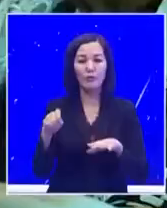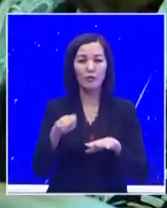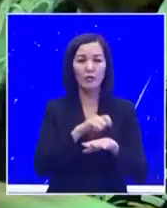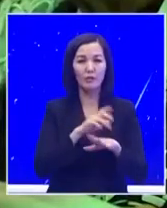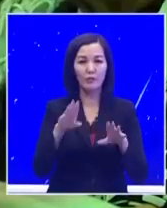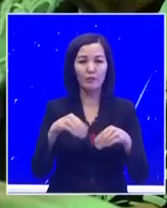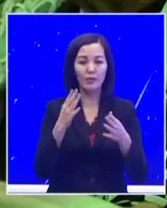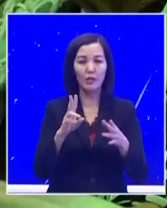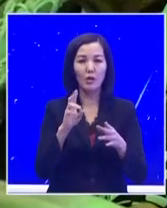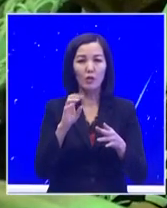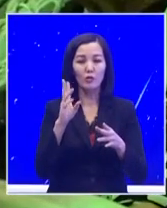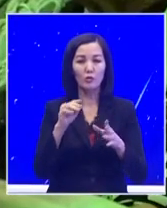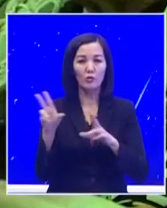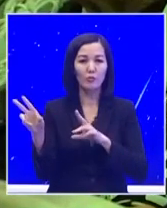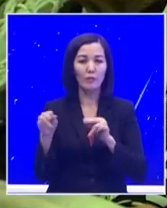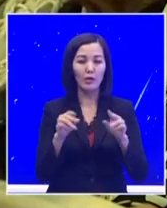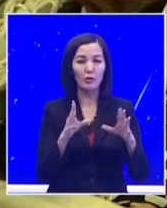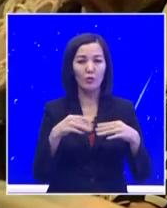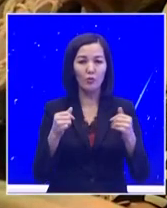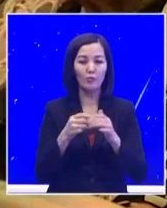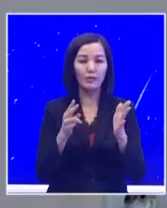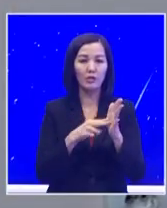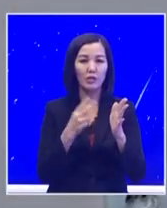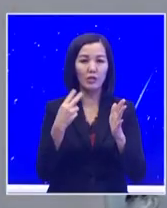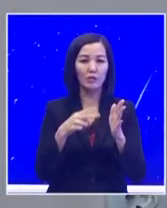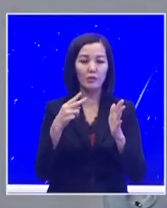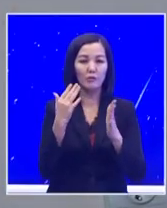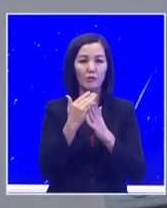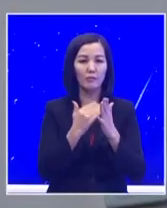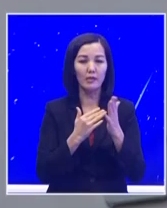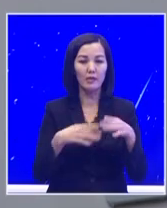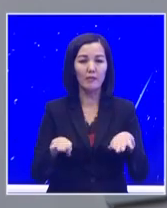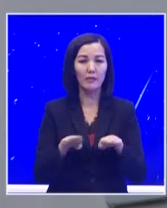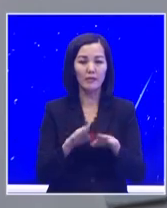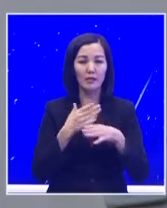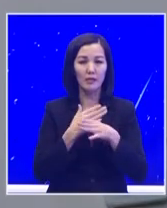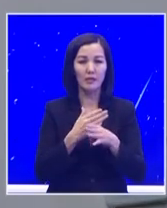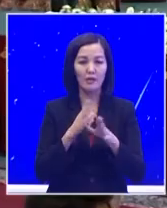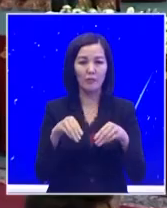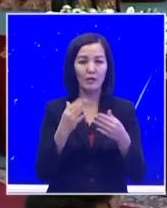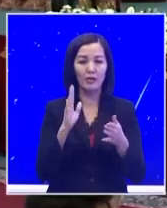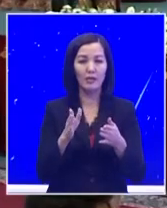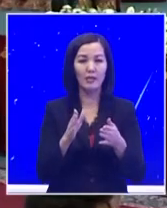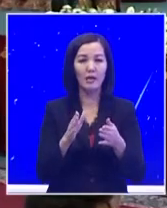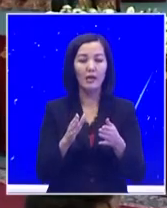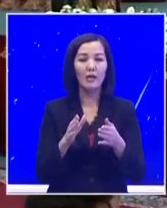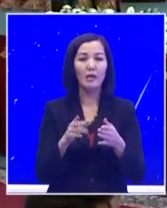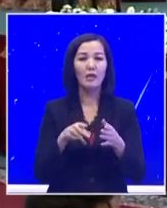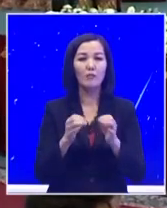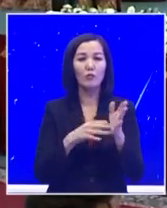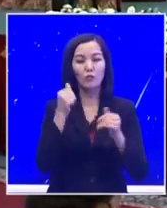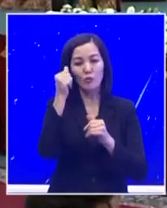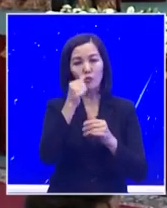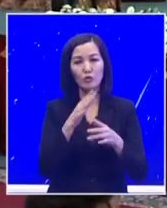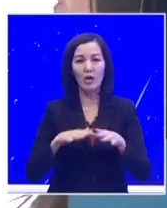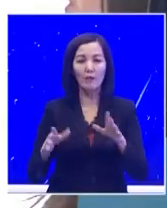берілмек. Нұрлы жер, бақытты отбасы, 7-20-25 бағдарламалары сеп. Меценаттар көмегі де зор. 2019 жылы